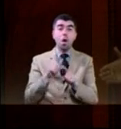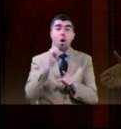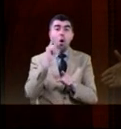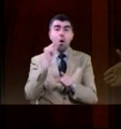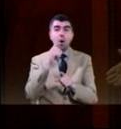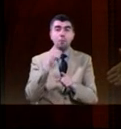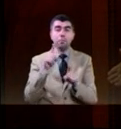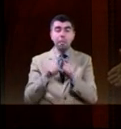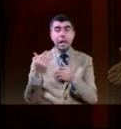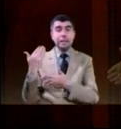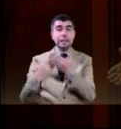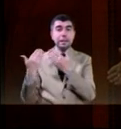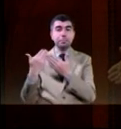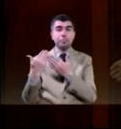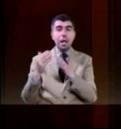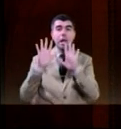كانوا 12 واحد